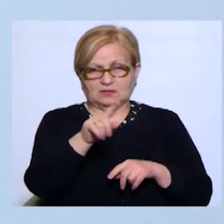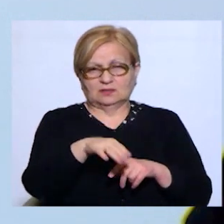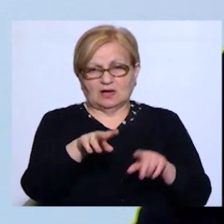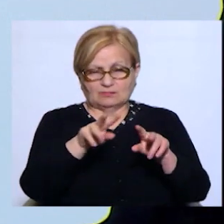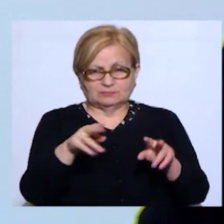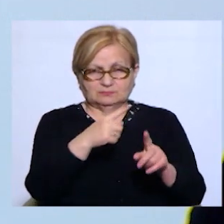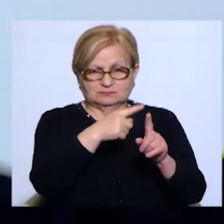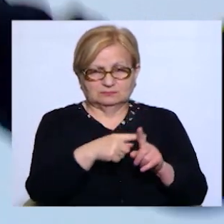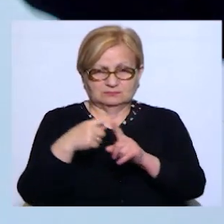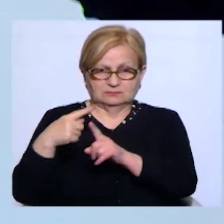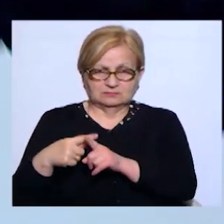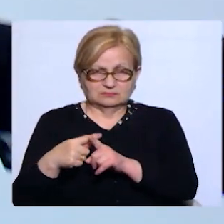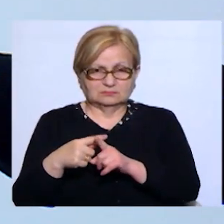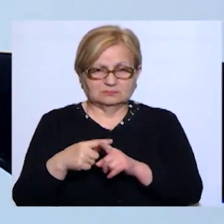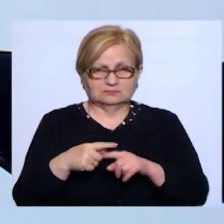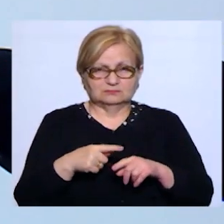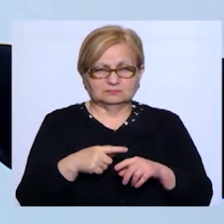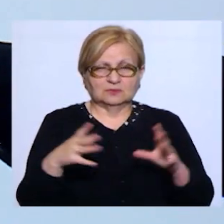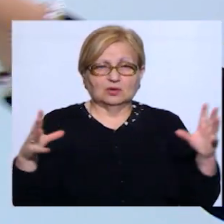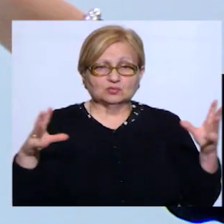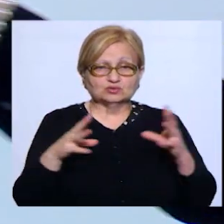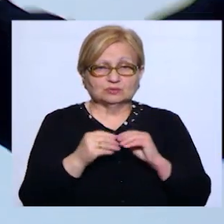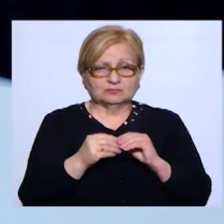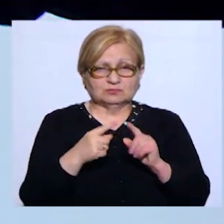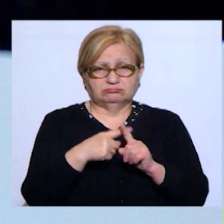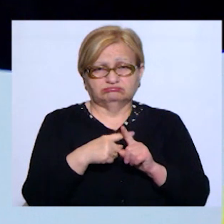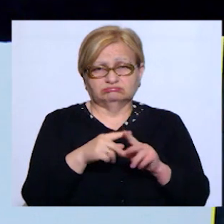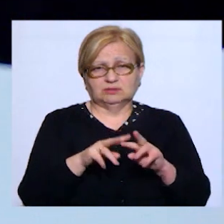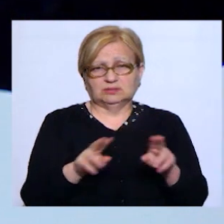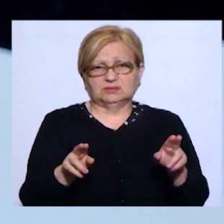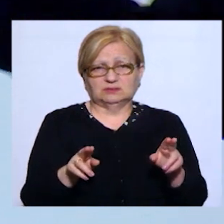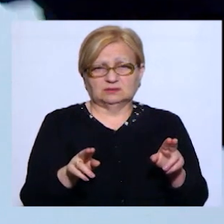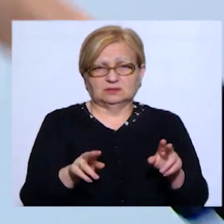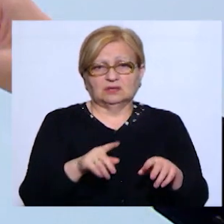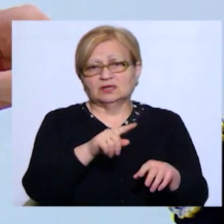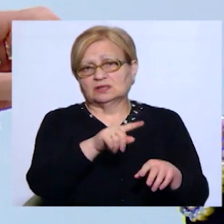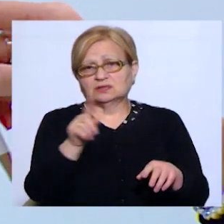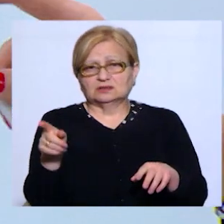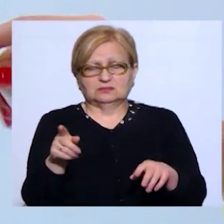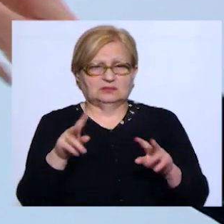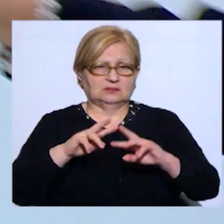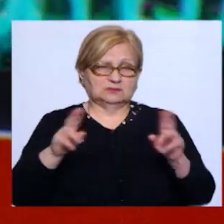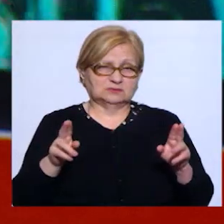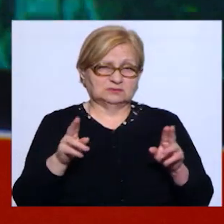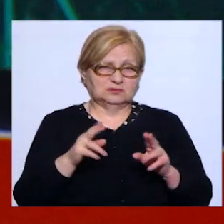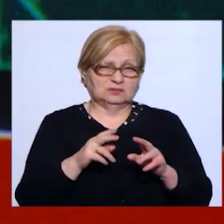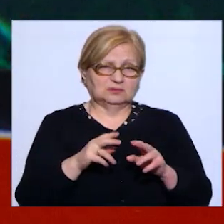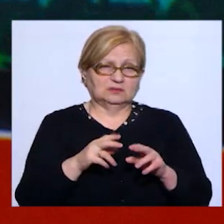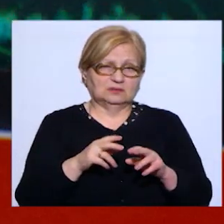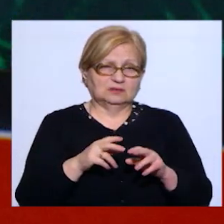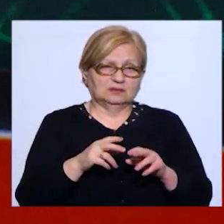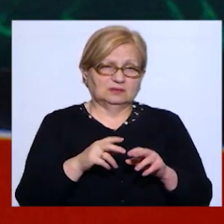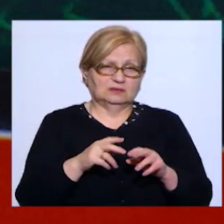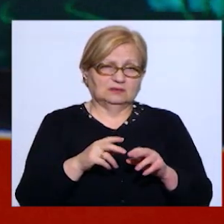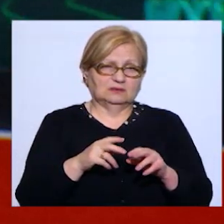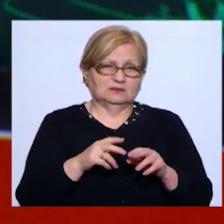BW-ს და WA-ს ნახეთ, რო შევკრიბო, იგივე იქნება რაც აი AD და CD რო შევკრიბო, ხო? ნახეთ, აი ესენი, აი მაგალითად ეს რო